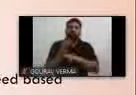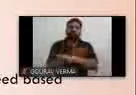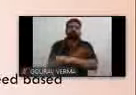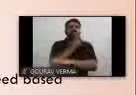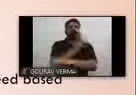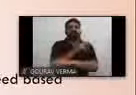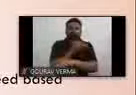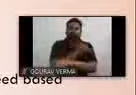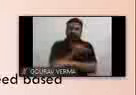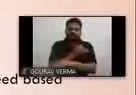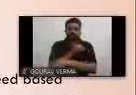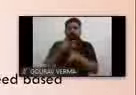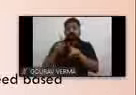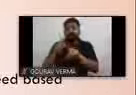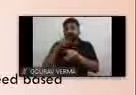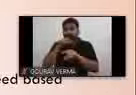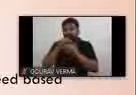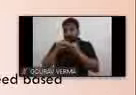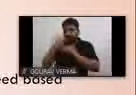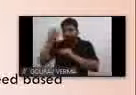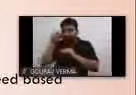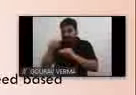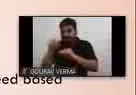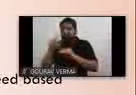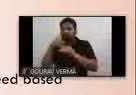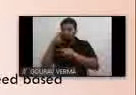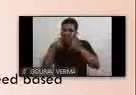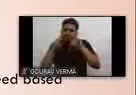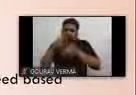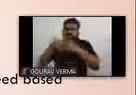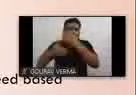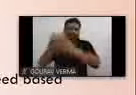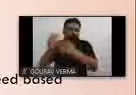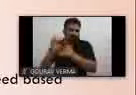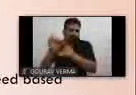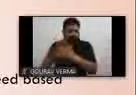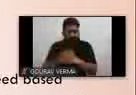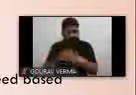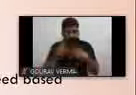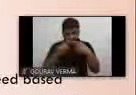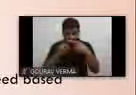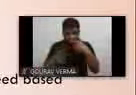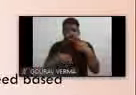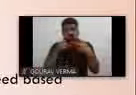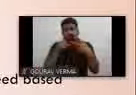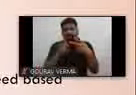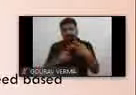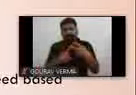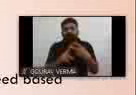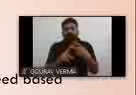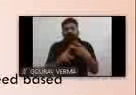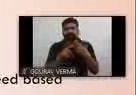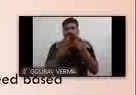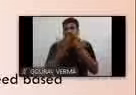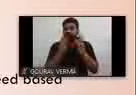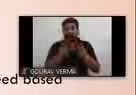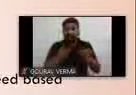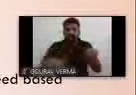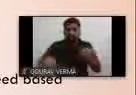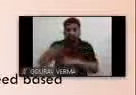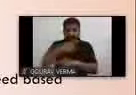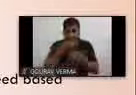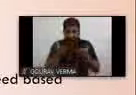उसको असेस करके और आगे ले जाएंगे. दूसरी बात है कि ये जिन बच्चों को अभी